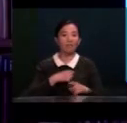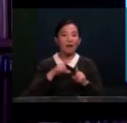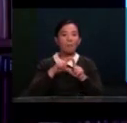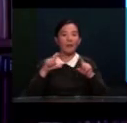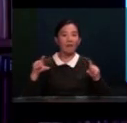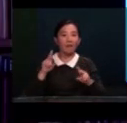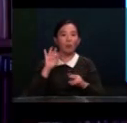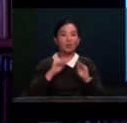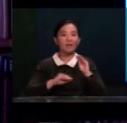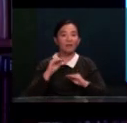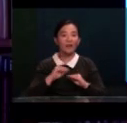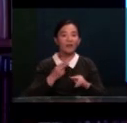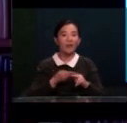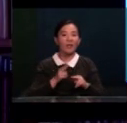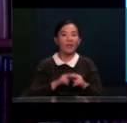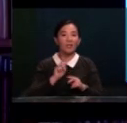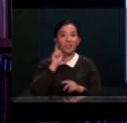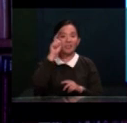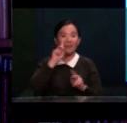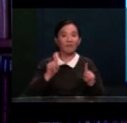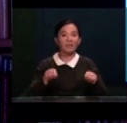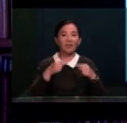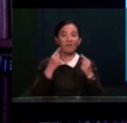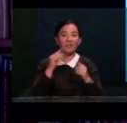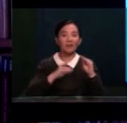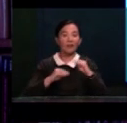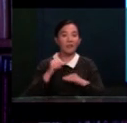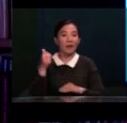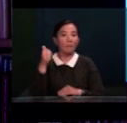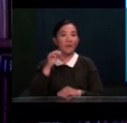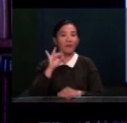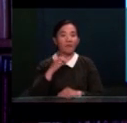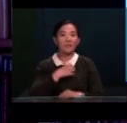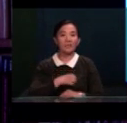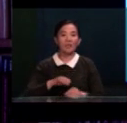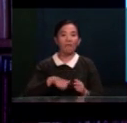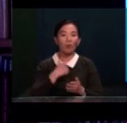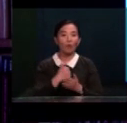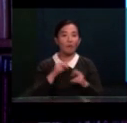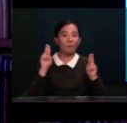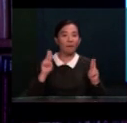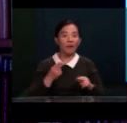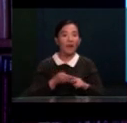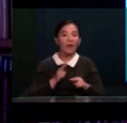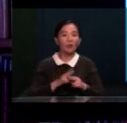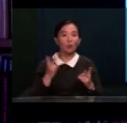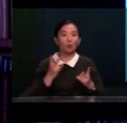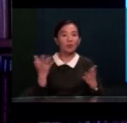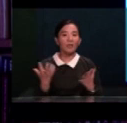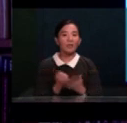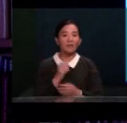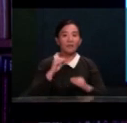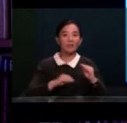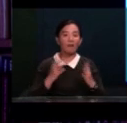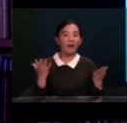составлению полуреакций в окислительно-восстановительных реакциях. Первое и основное правило – это необходимо определить, в составе